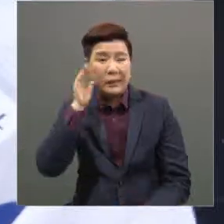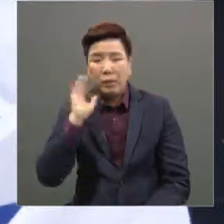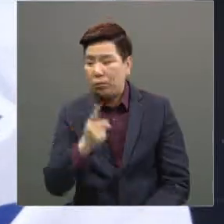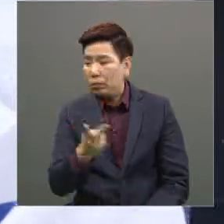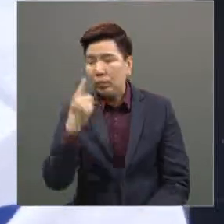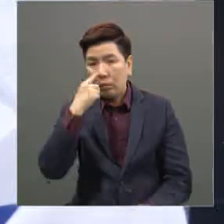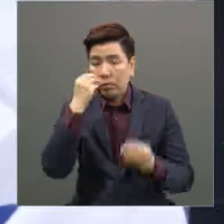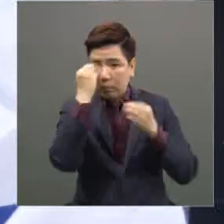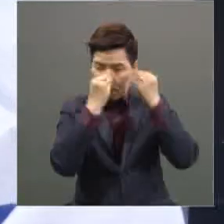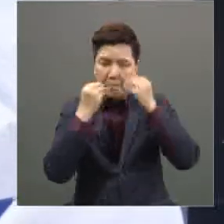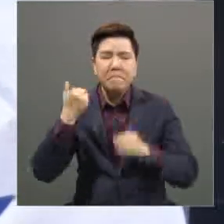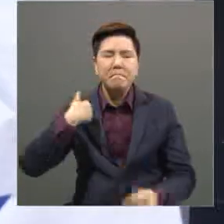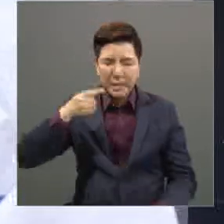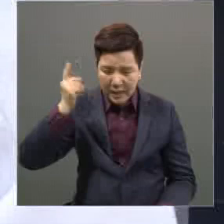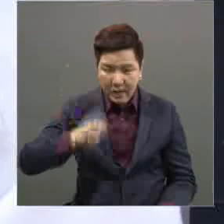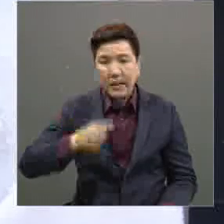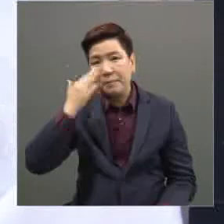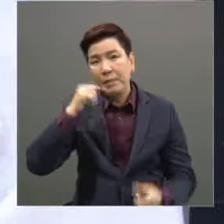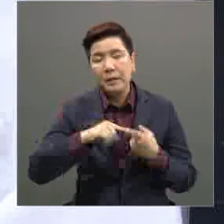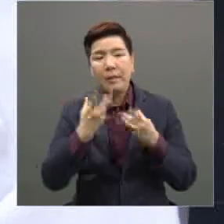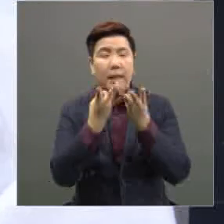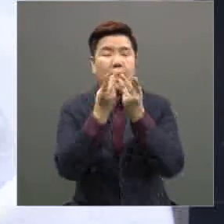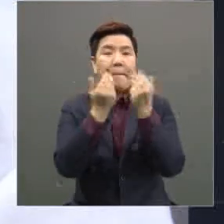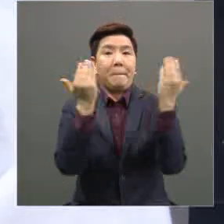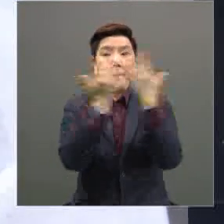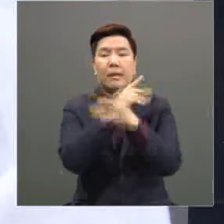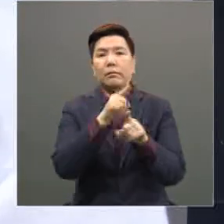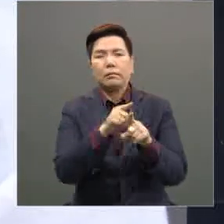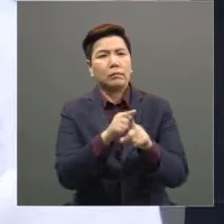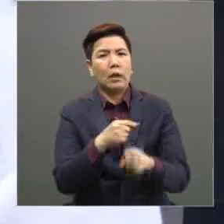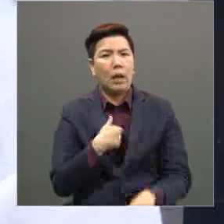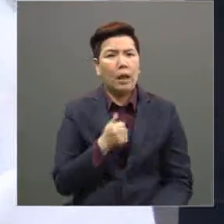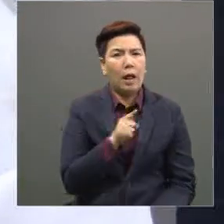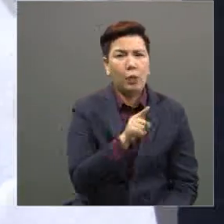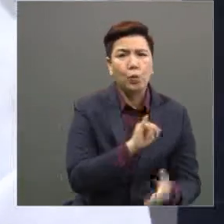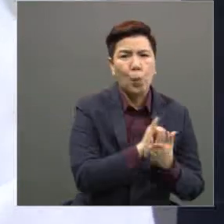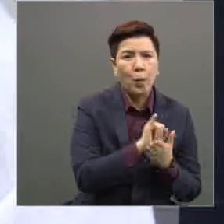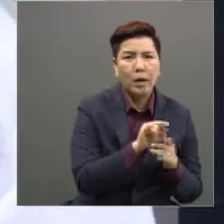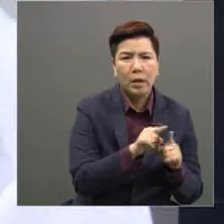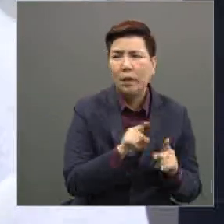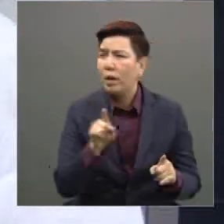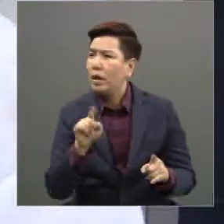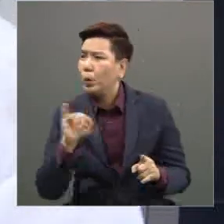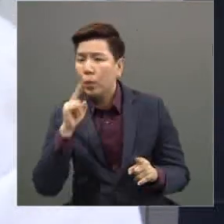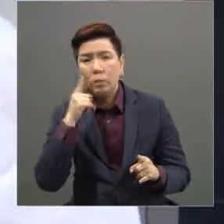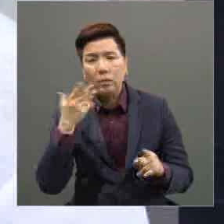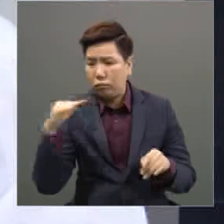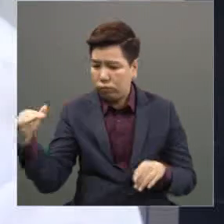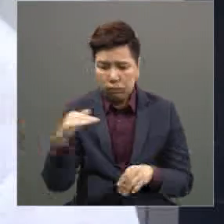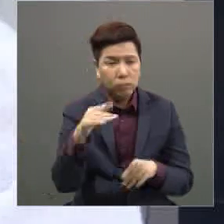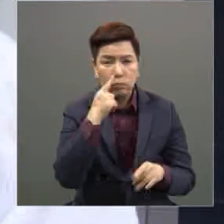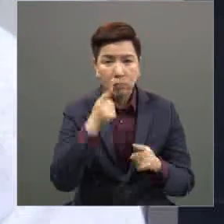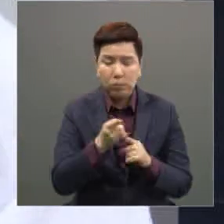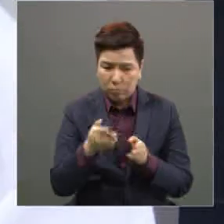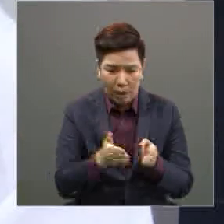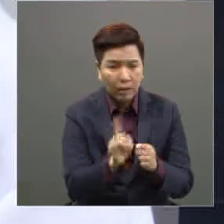คนอาจจะสับสนแน่เพราะว่าแบบพอมันเปลี่ยนเลขแล้วอ่ะเอ้ยเราจะขึ้นสายนี้ถูกไหมเราจะขึ้นมันยังไง